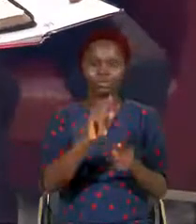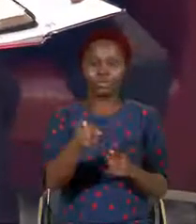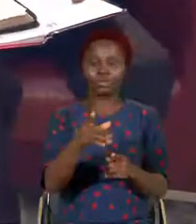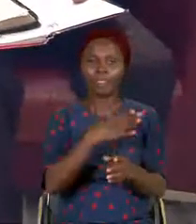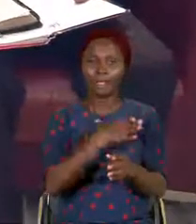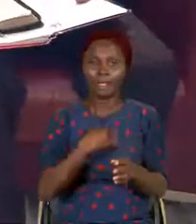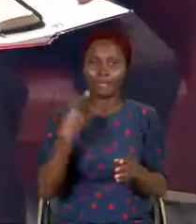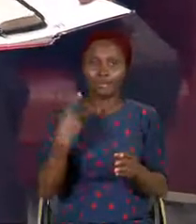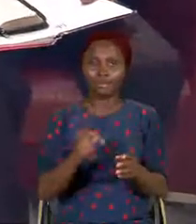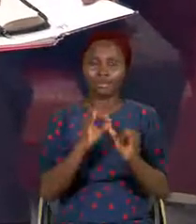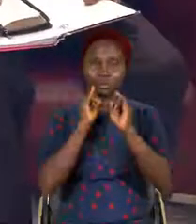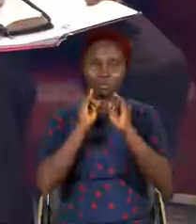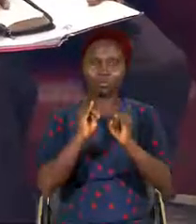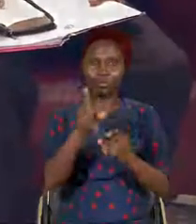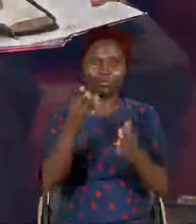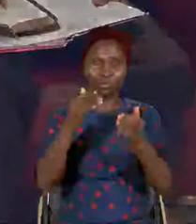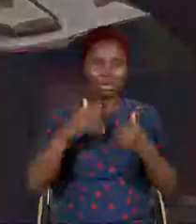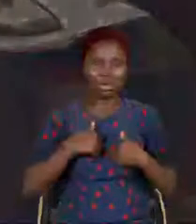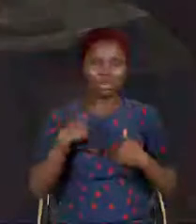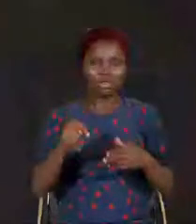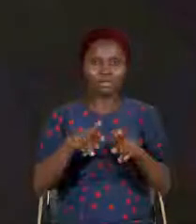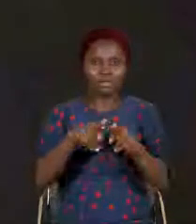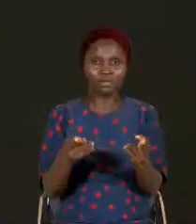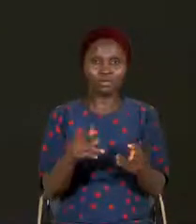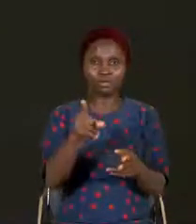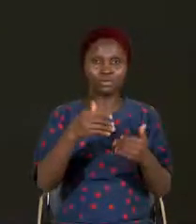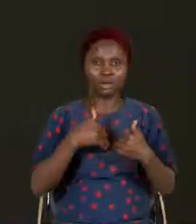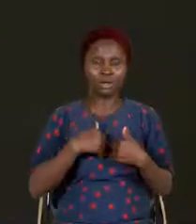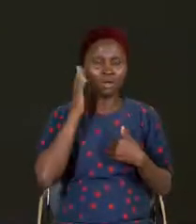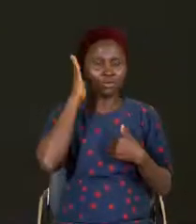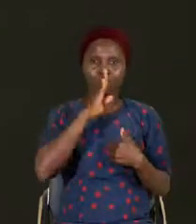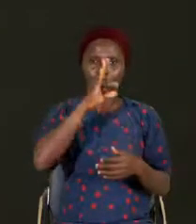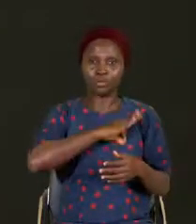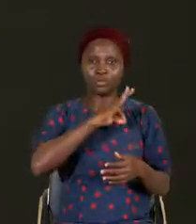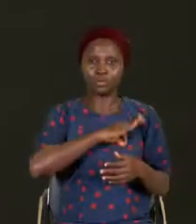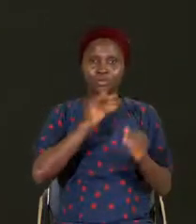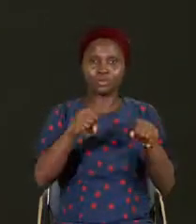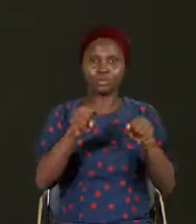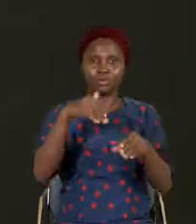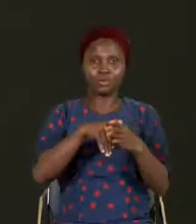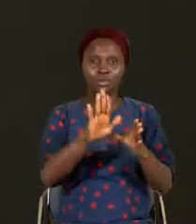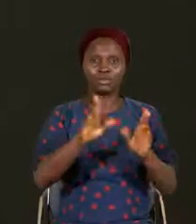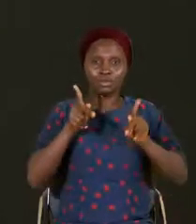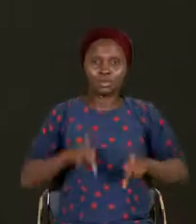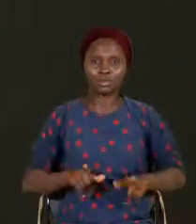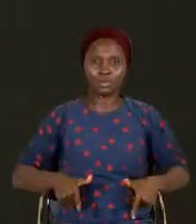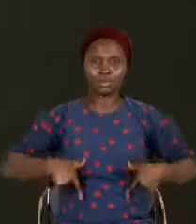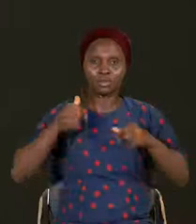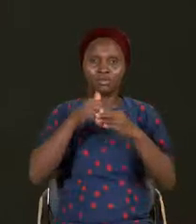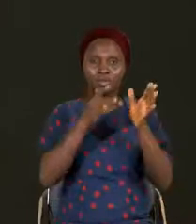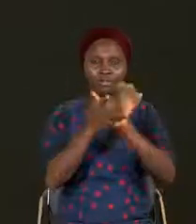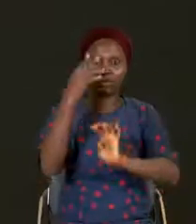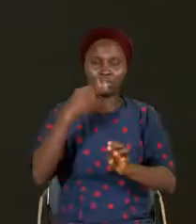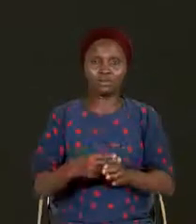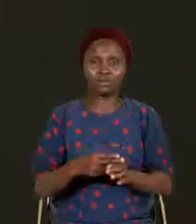L'instruction que tu as, la révélation que tu as, seront profitables dans ta vie personnelle au